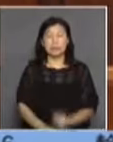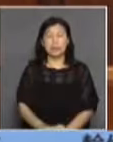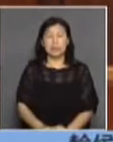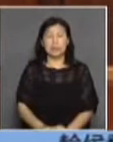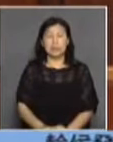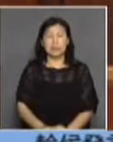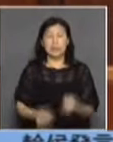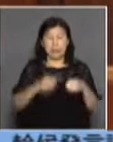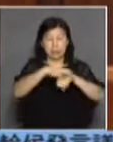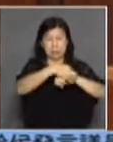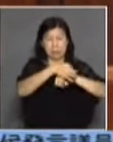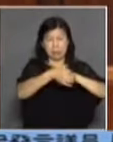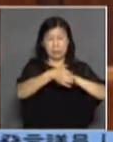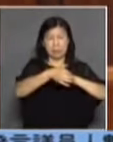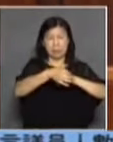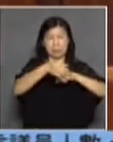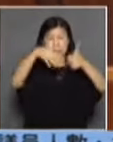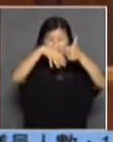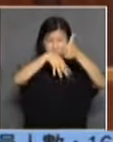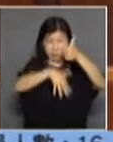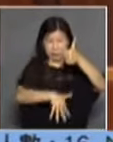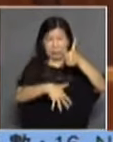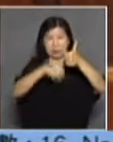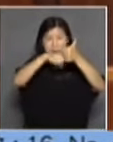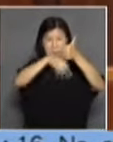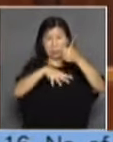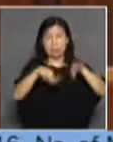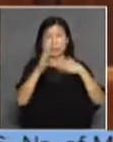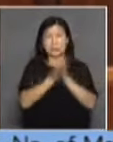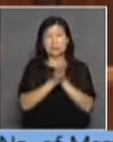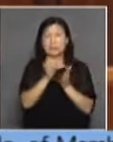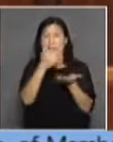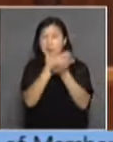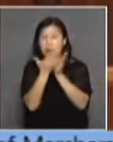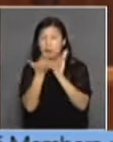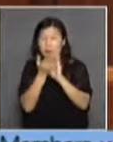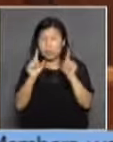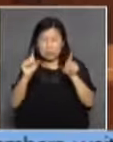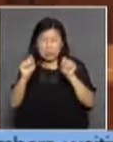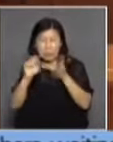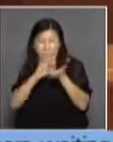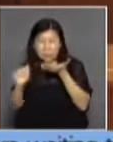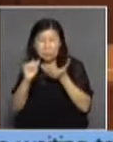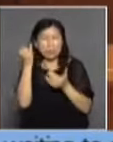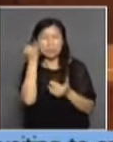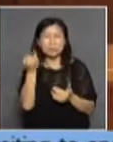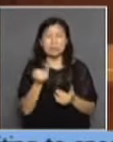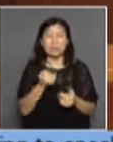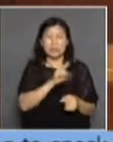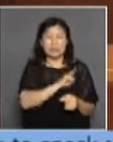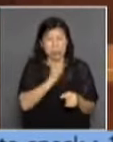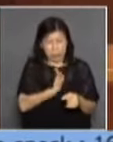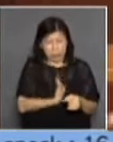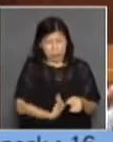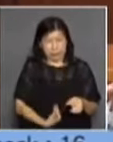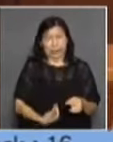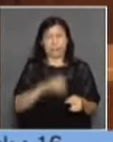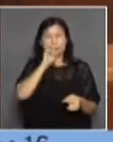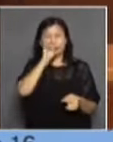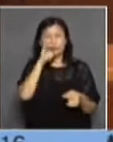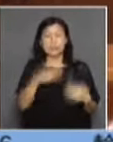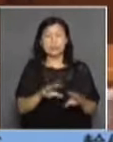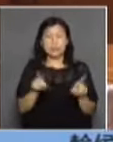礎嘅具體內容同埋個來龍去脈嘅。咁所以我一路都講係真係虛心咁講，因為大家